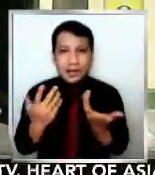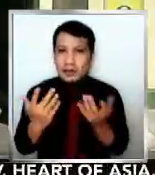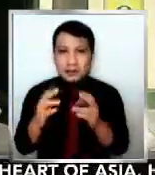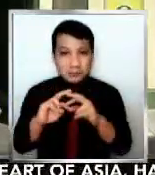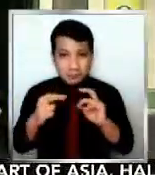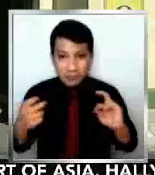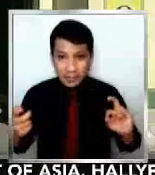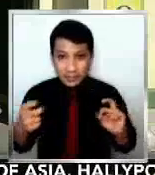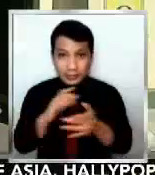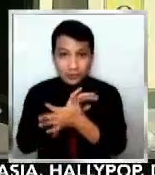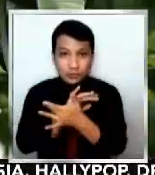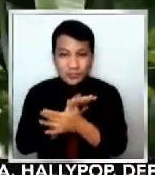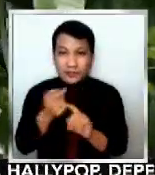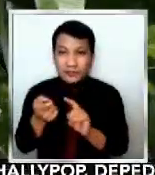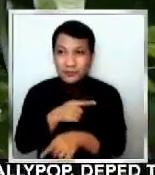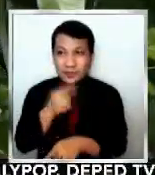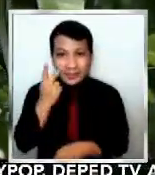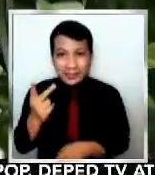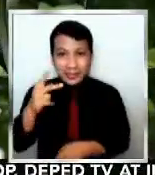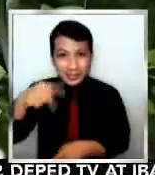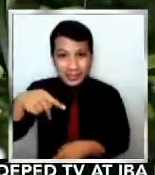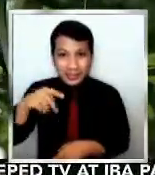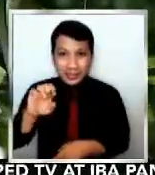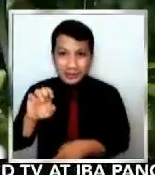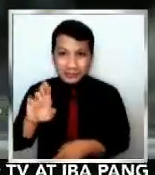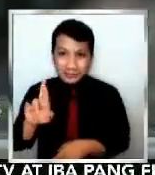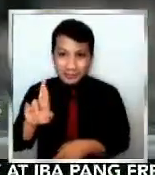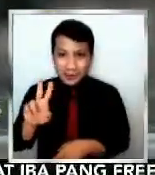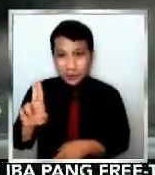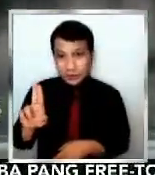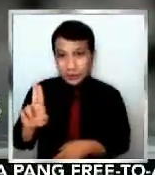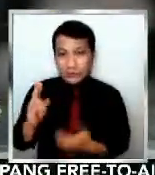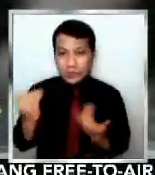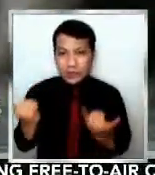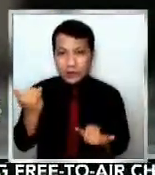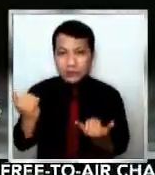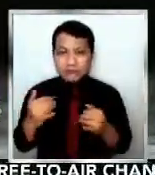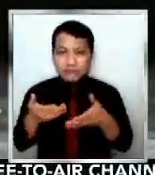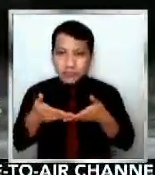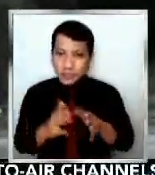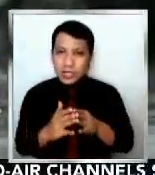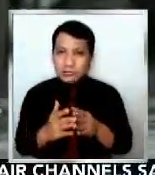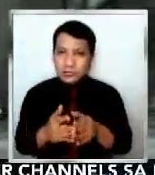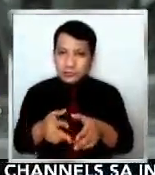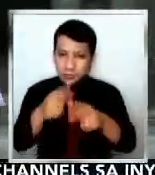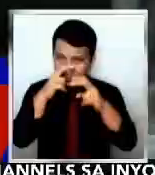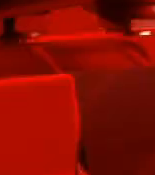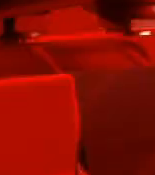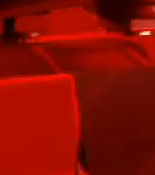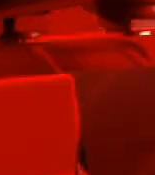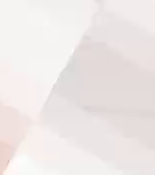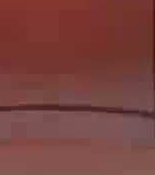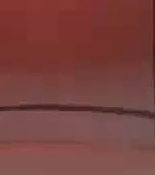transmissible. Kasama sa mga hakbang na ginagawa nila para maiwasan makapasok ito sa bansa, ang paghihigpit sa border control.